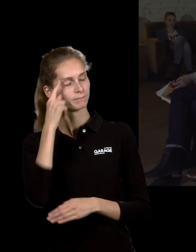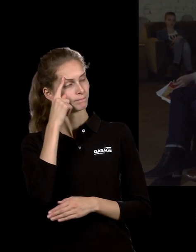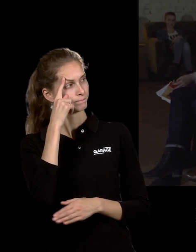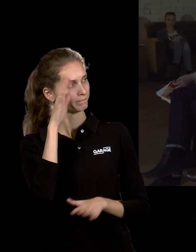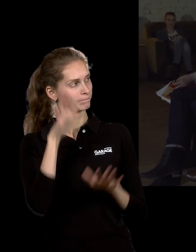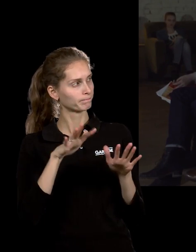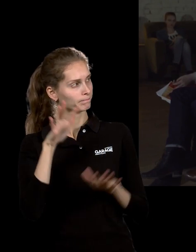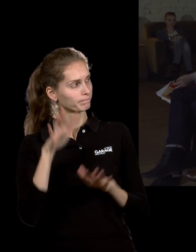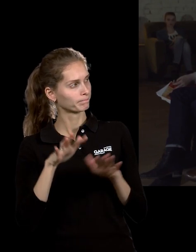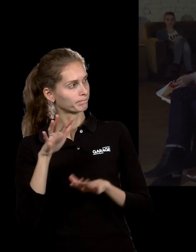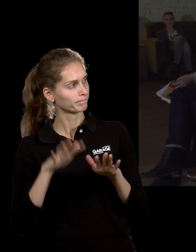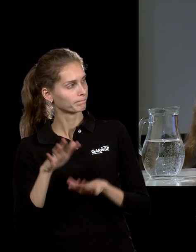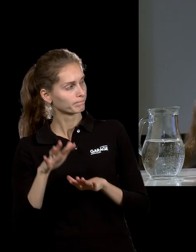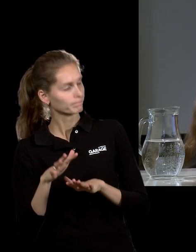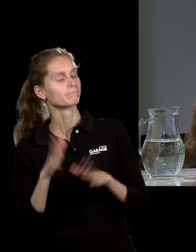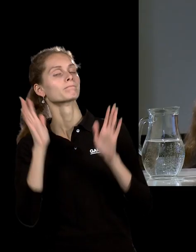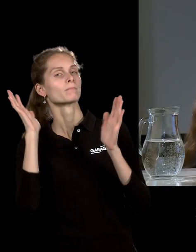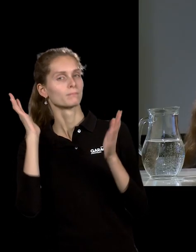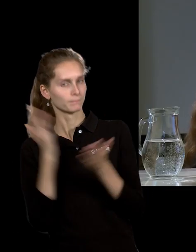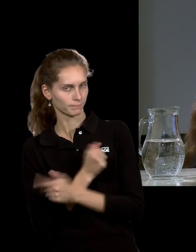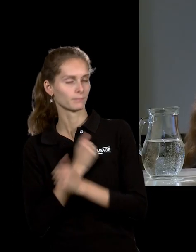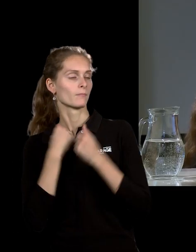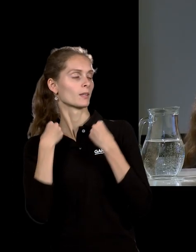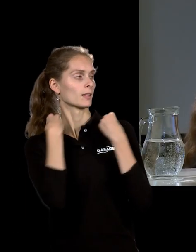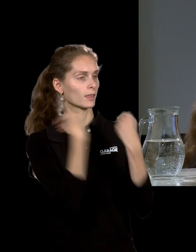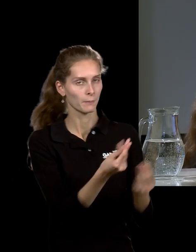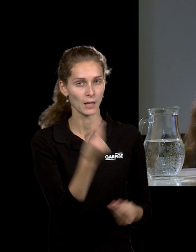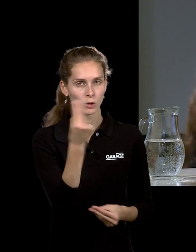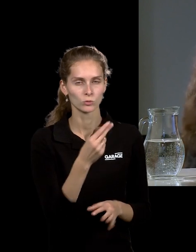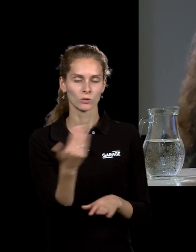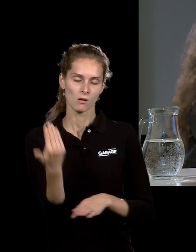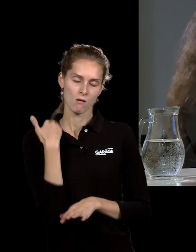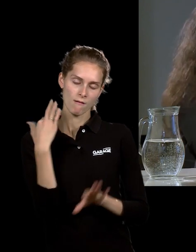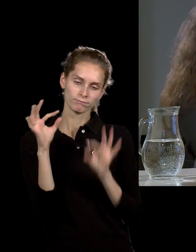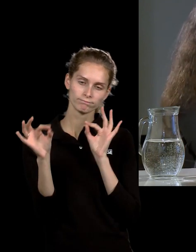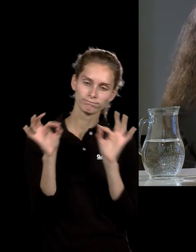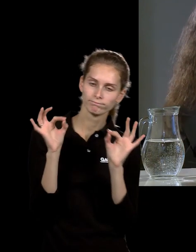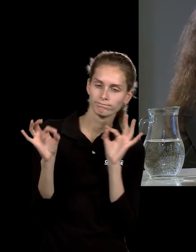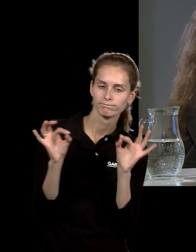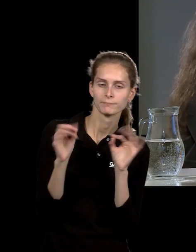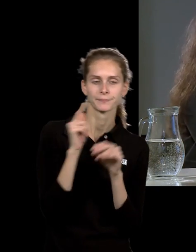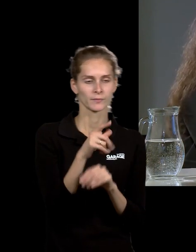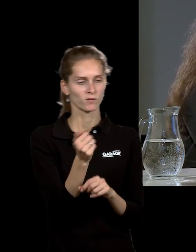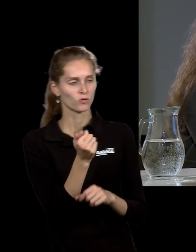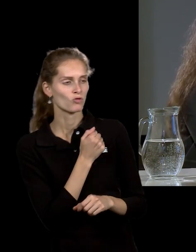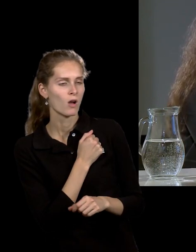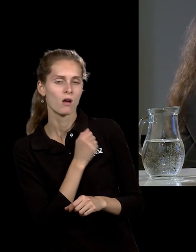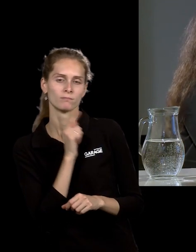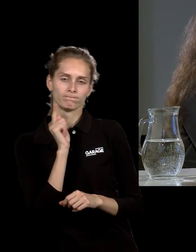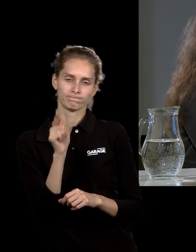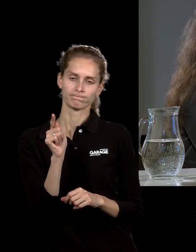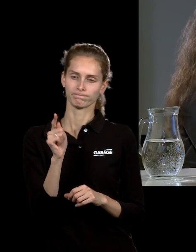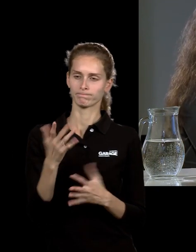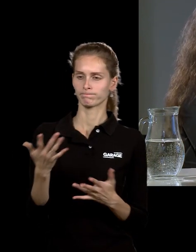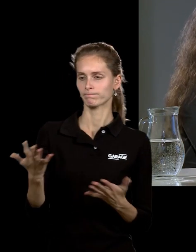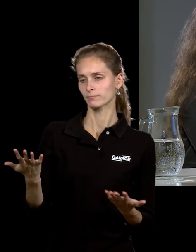поколебавшись, соглашается ему дать рисунок, но долго-долго-долго его выбирает, потому что думает, что вот эти вот мне очень жалко, а вот эти там, и